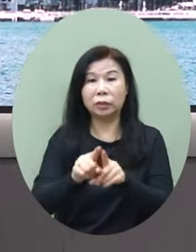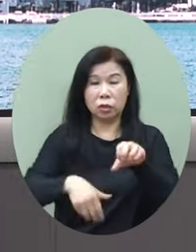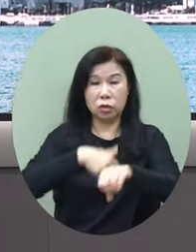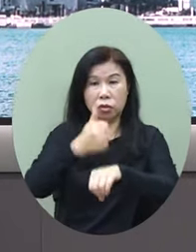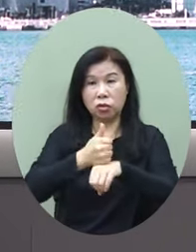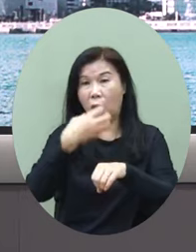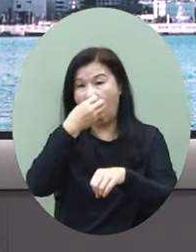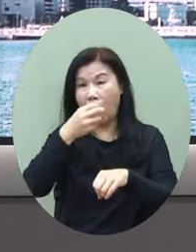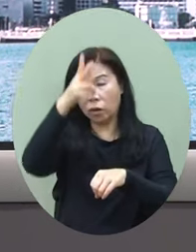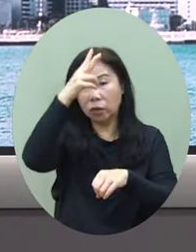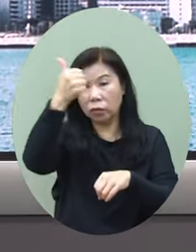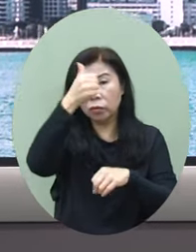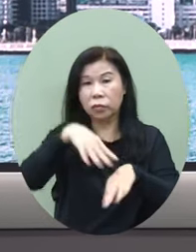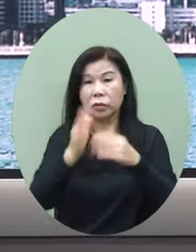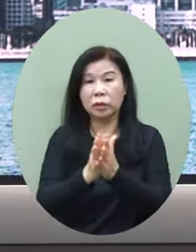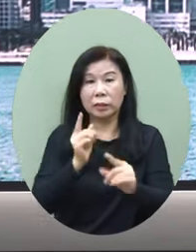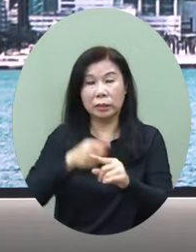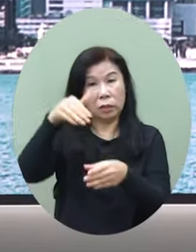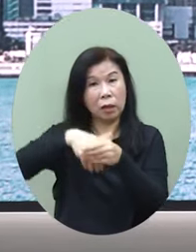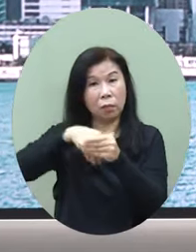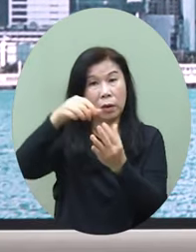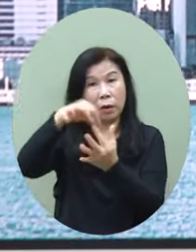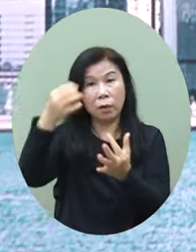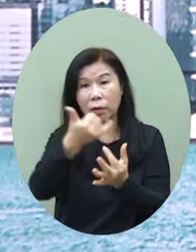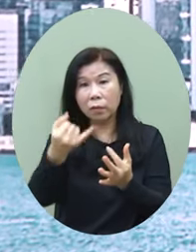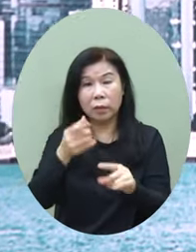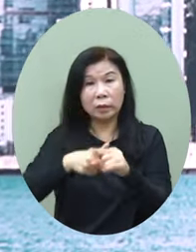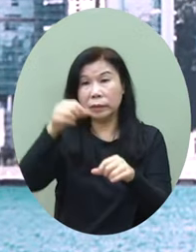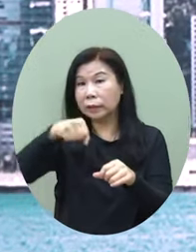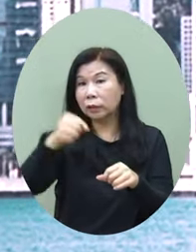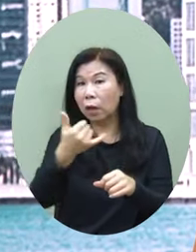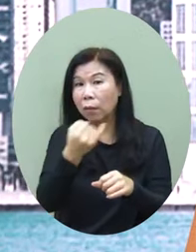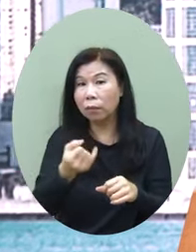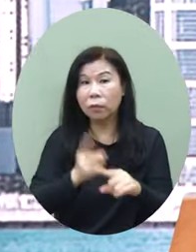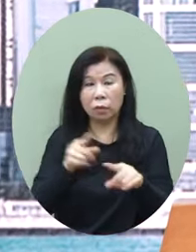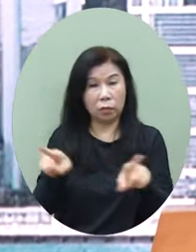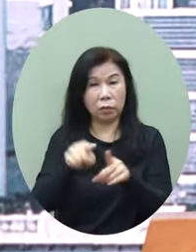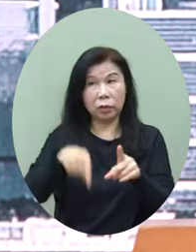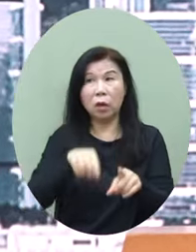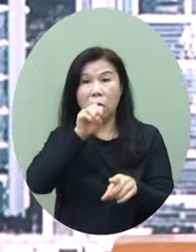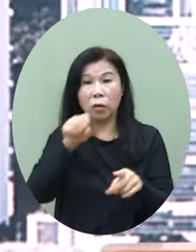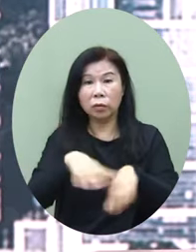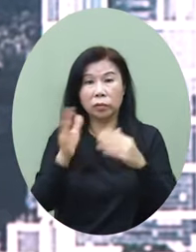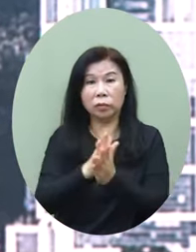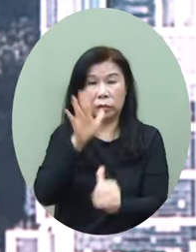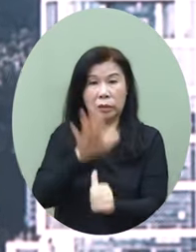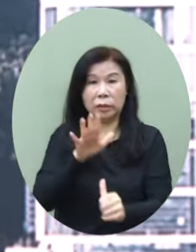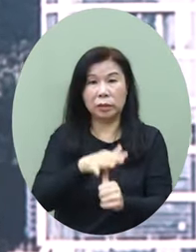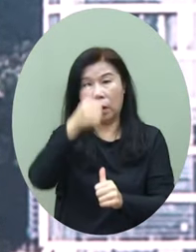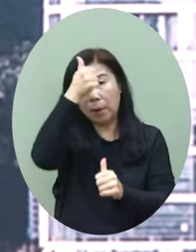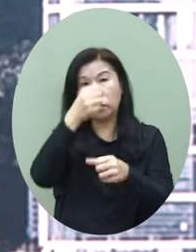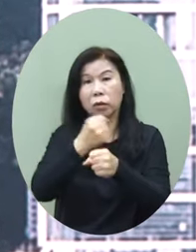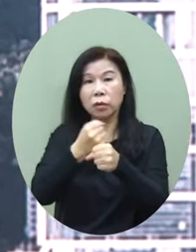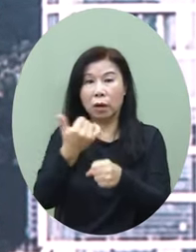香港的特首那他質疑是不是還不需要選舉你認同這一番說話呢或者會不會認為這一番說話是打擊民主工作